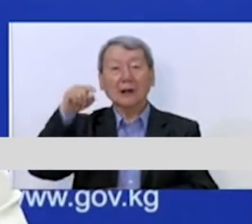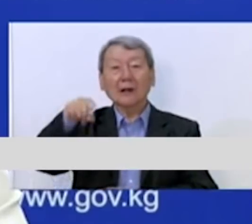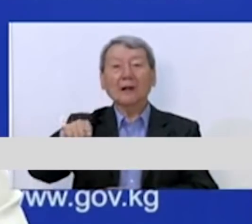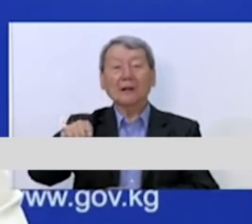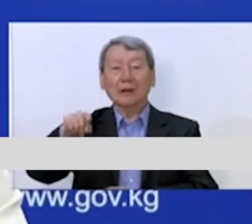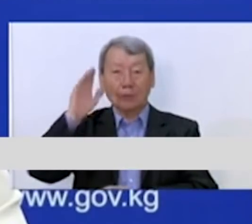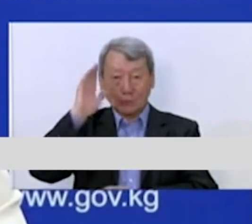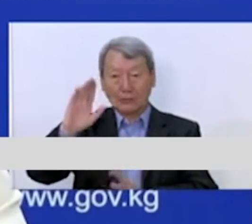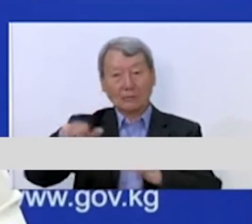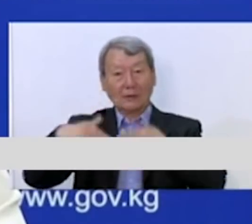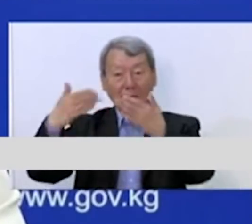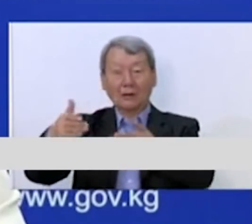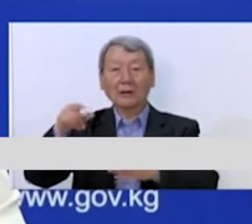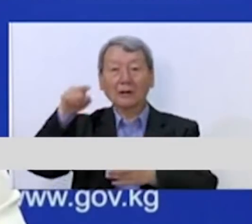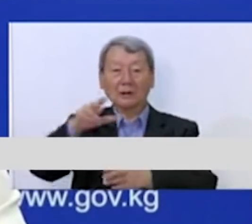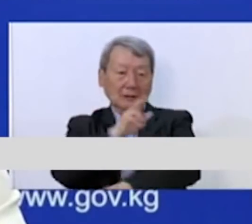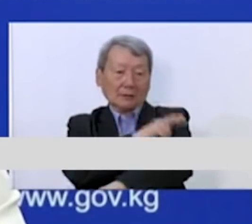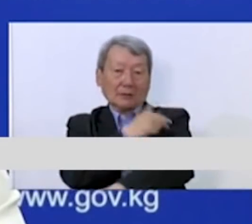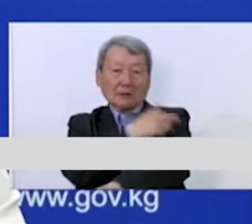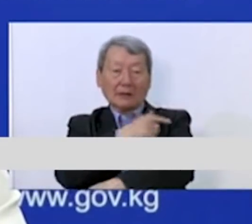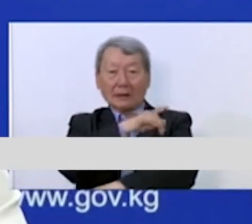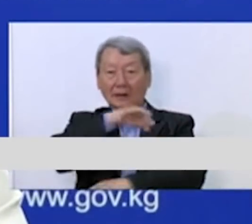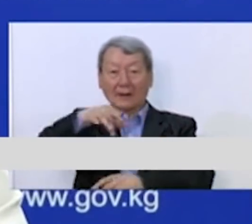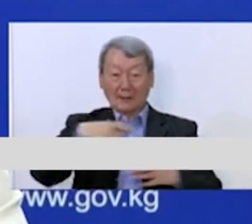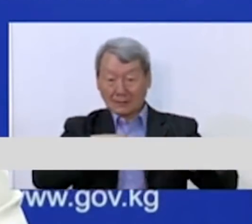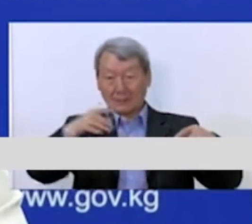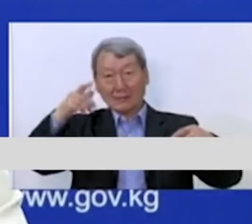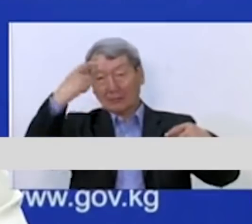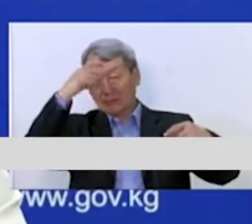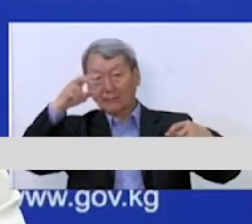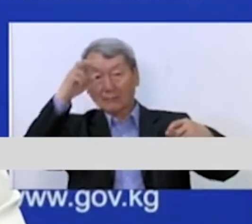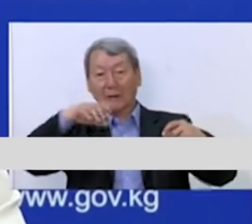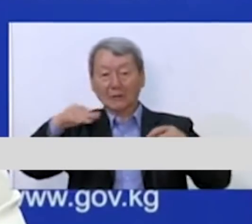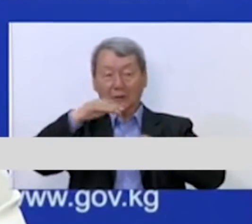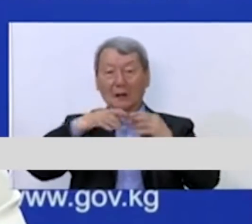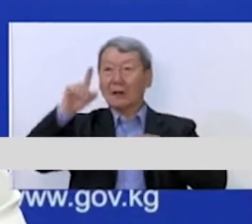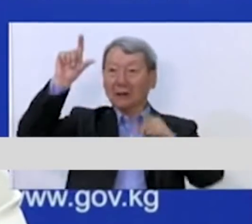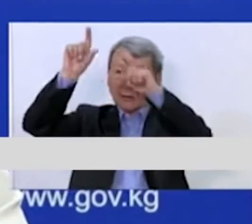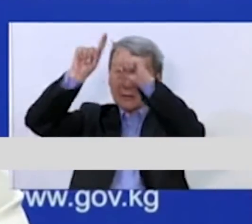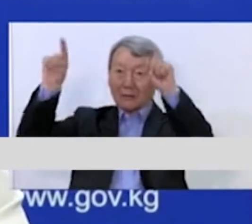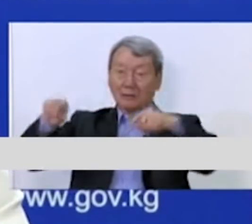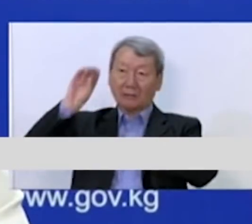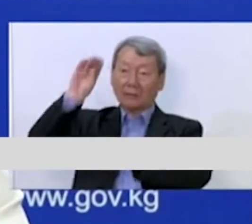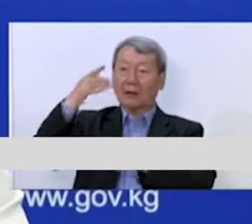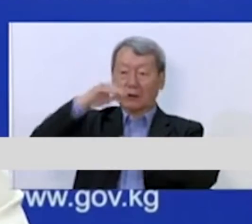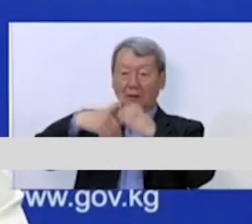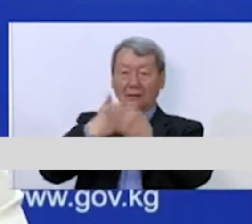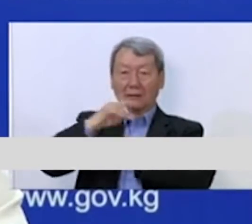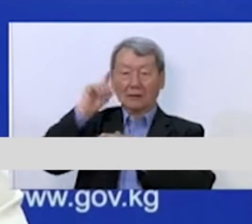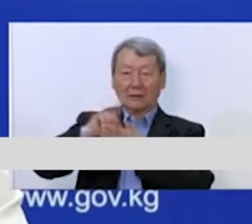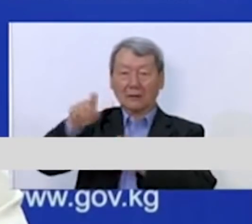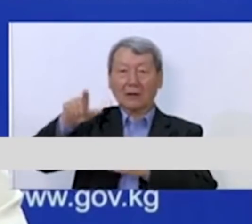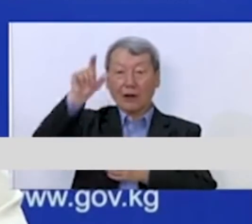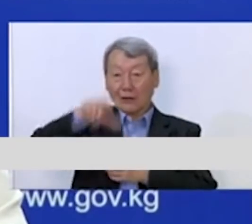деятельность, будет установка санитайзеров при входе на предприятие. Увешивание инструкции о правилах мытья рук.